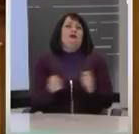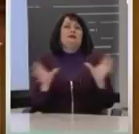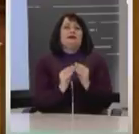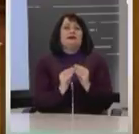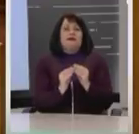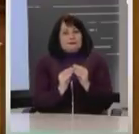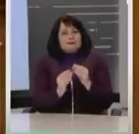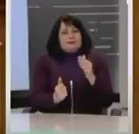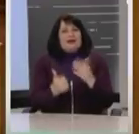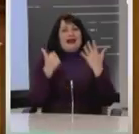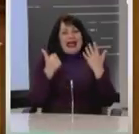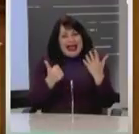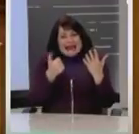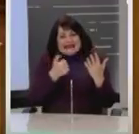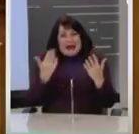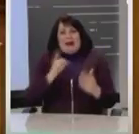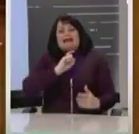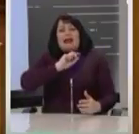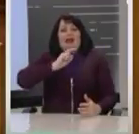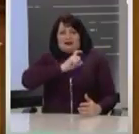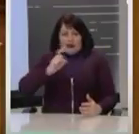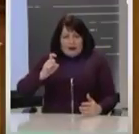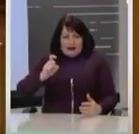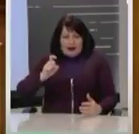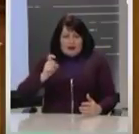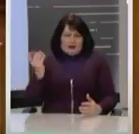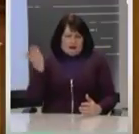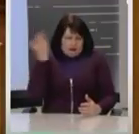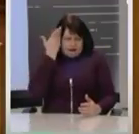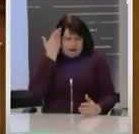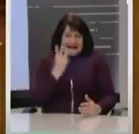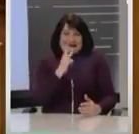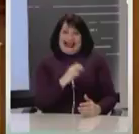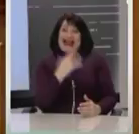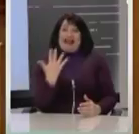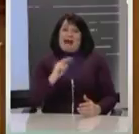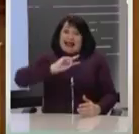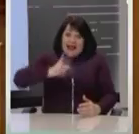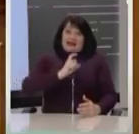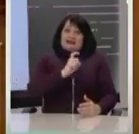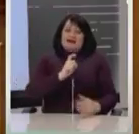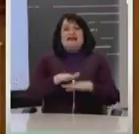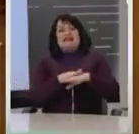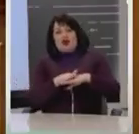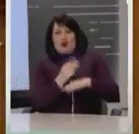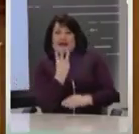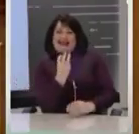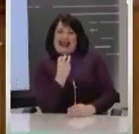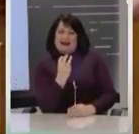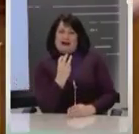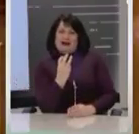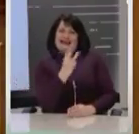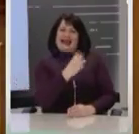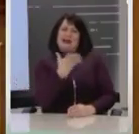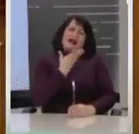ύψους 65 δισεκατομμύρια, εκ των οποίων τα 35 δισεκατομμύρια, τα 35